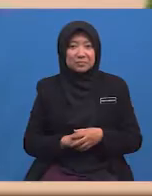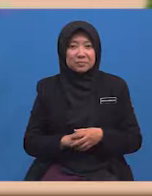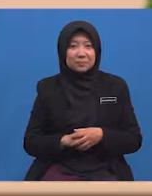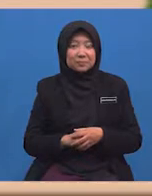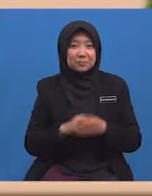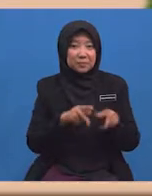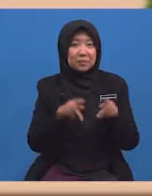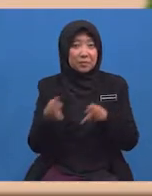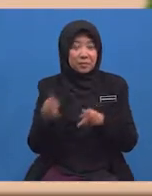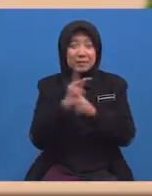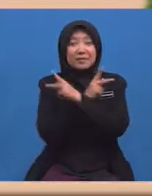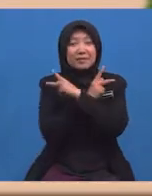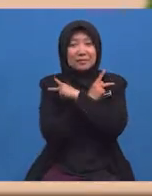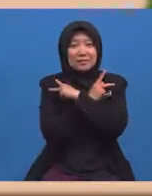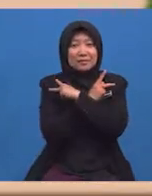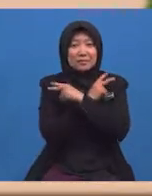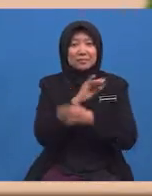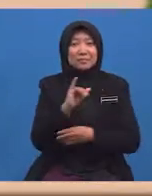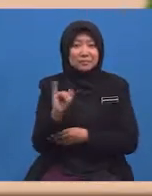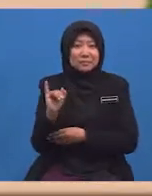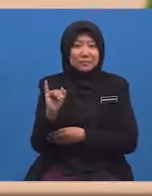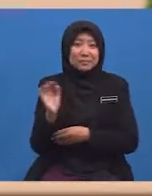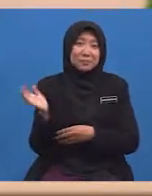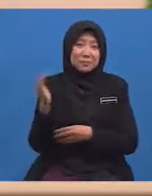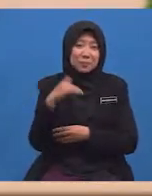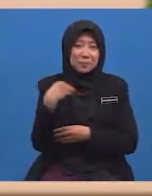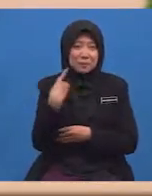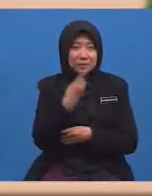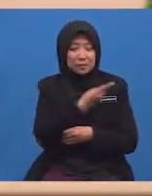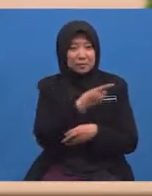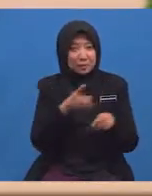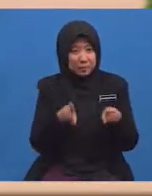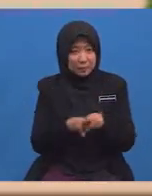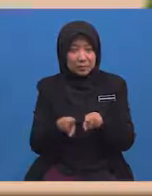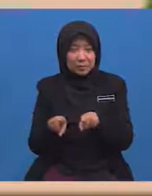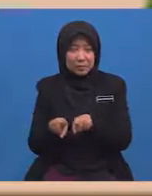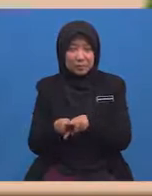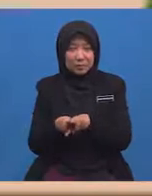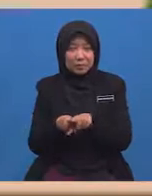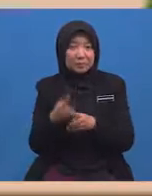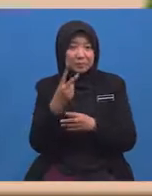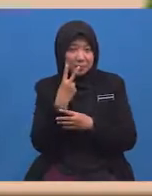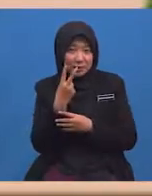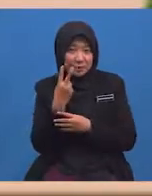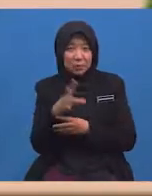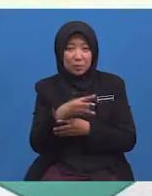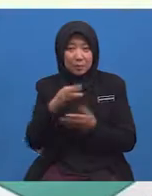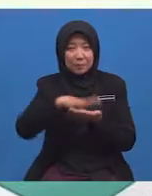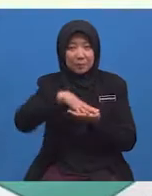Anak-anak pelajar yang dikasihi sekalian, ayo kita sama-sama meneliti dan